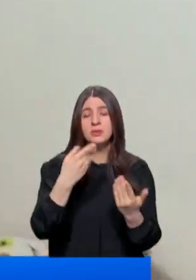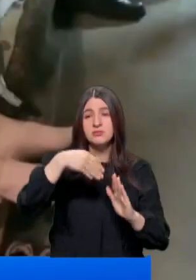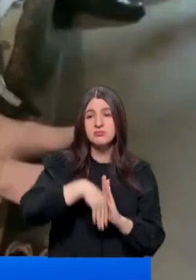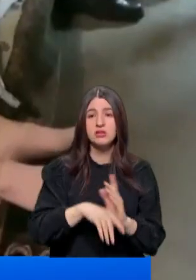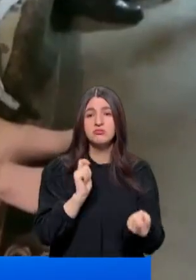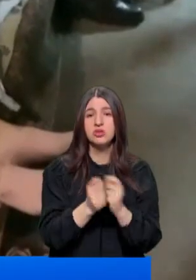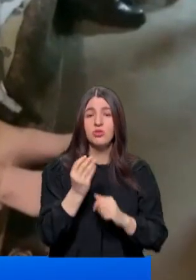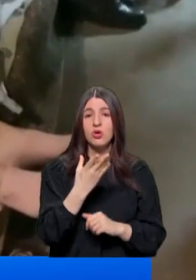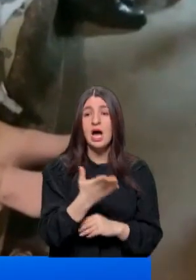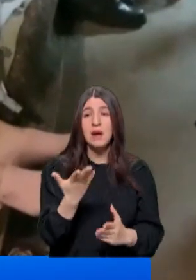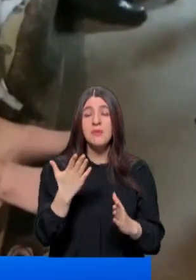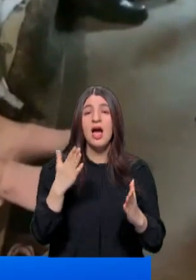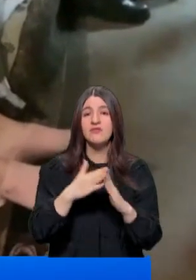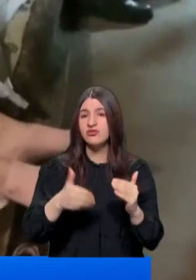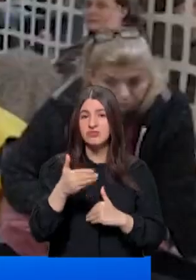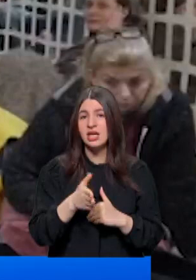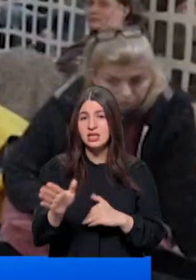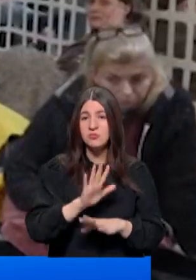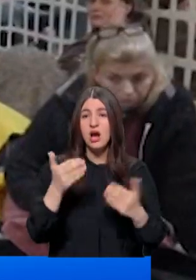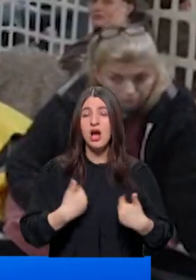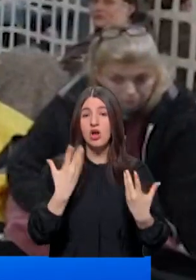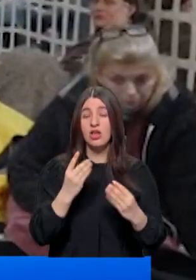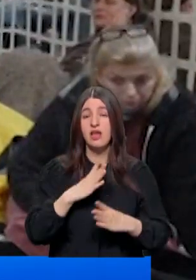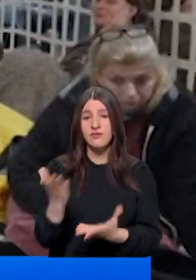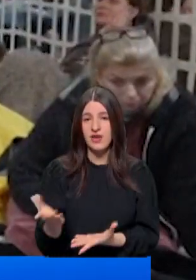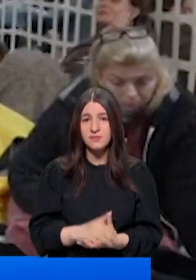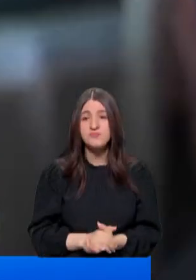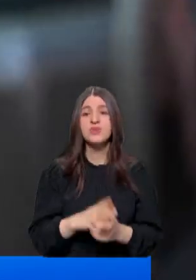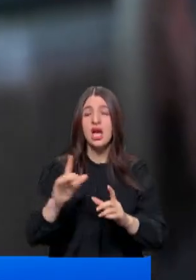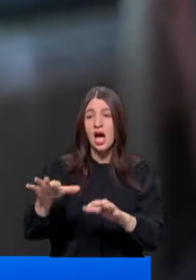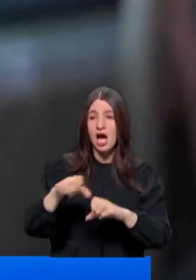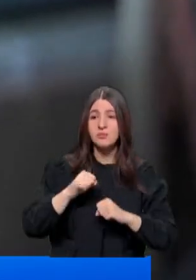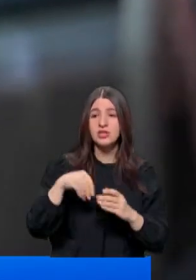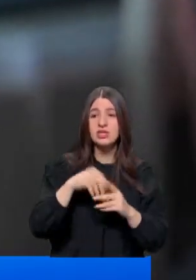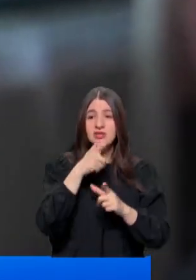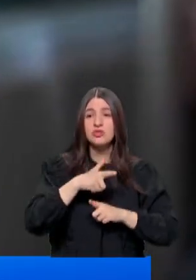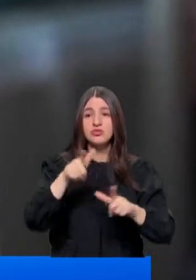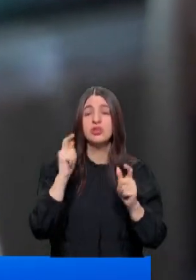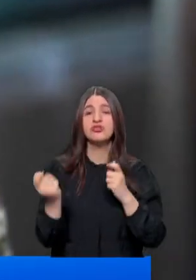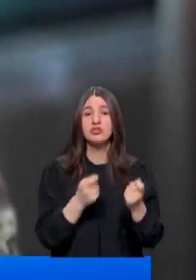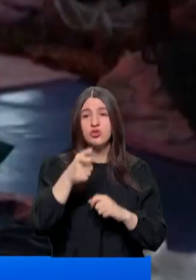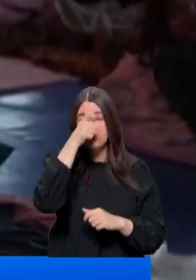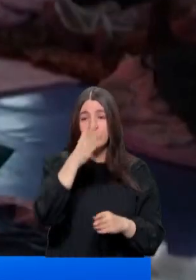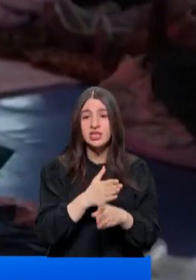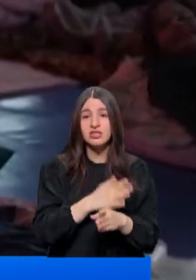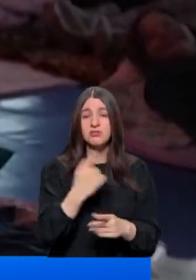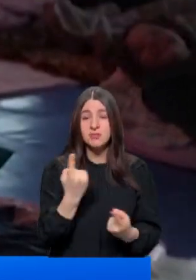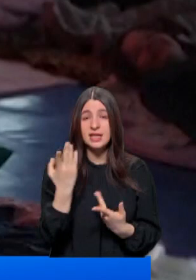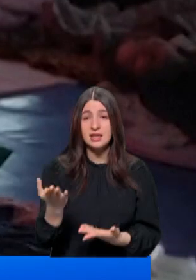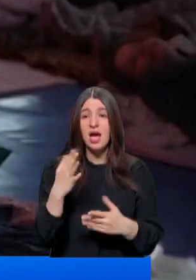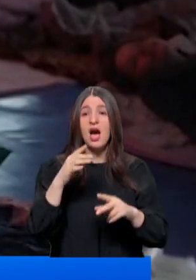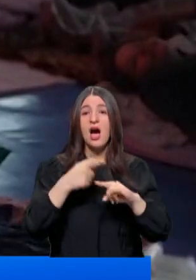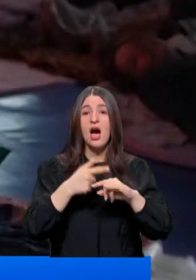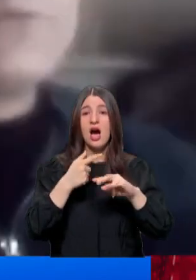sığınağa dönüştürüldü. Ama evinden dışarı adım atamayacak durumda olanlar da var. Tahliye için sesini duyurmaya çalışan Türk vatandaşlarından biri de